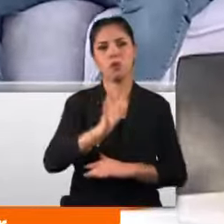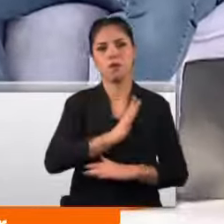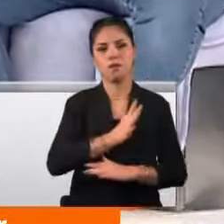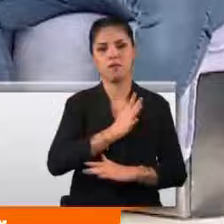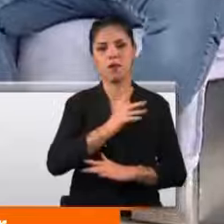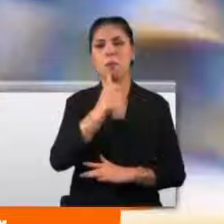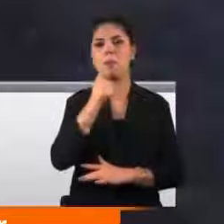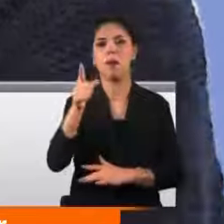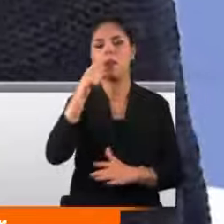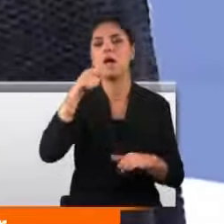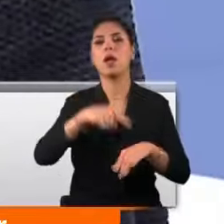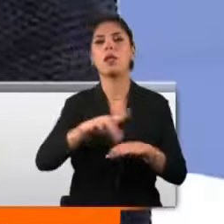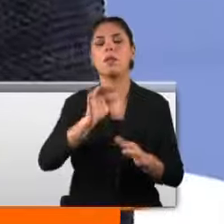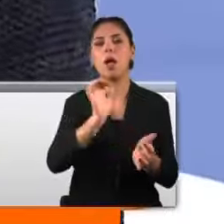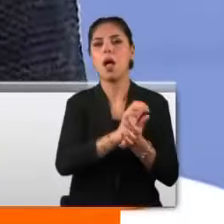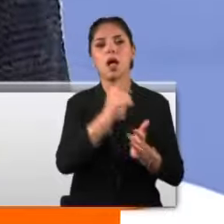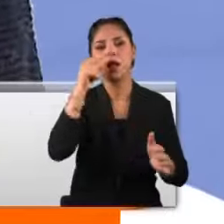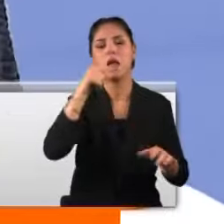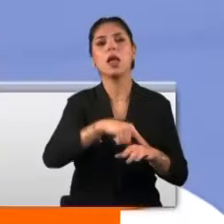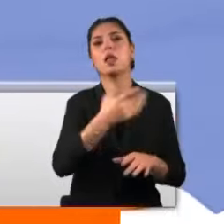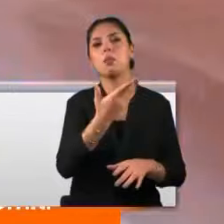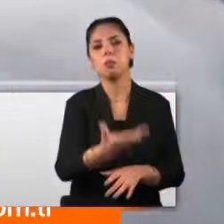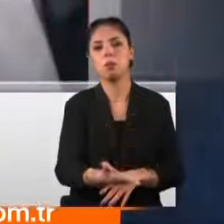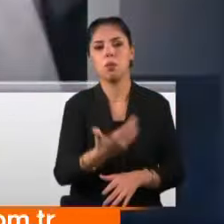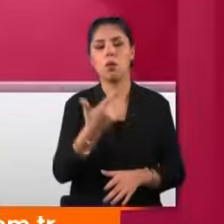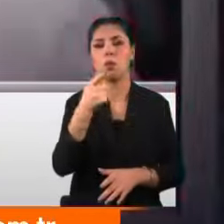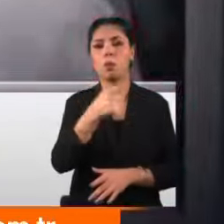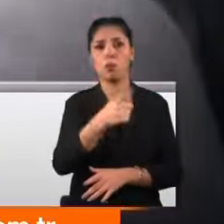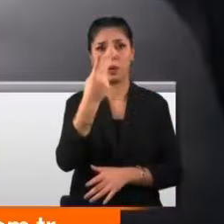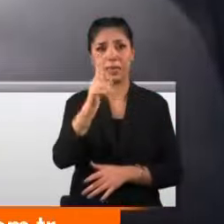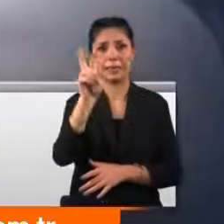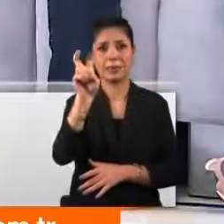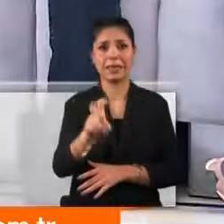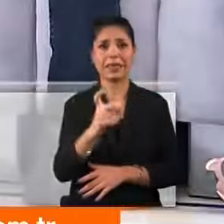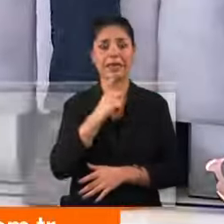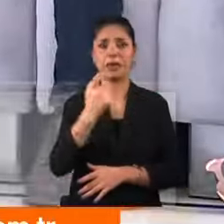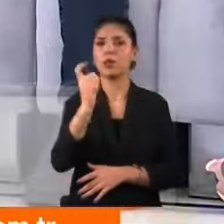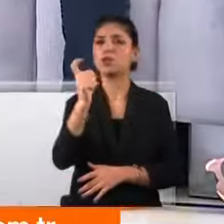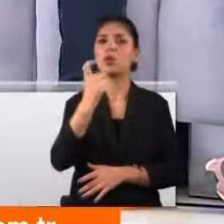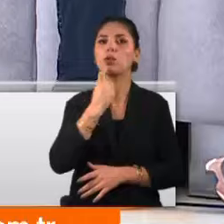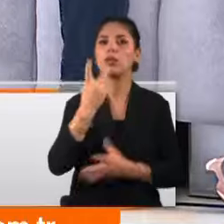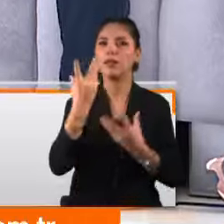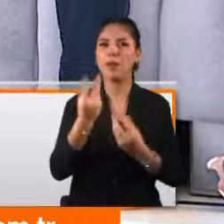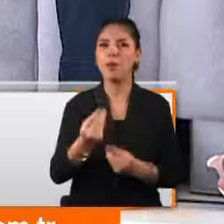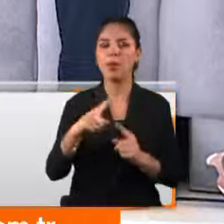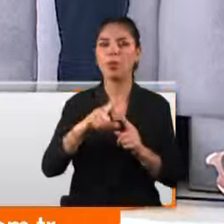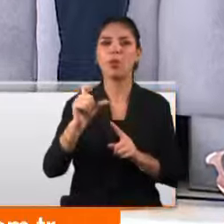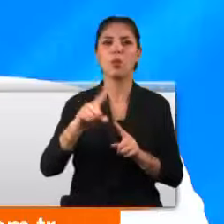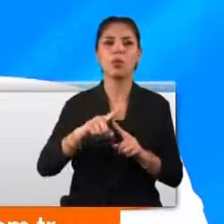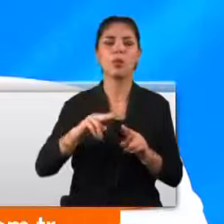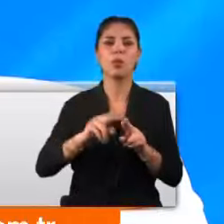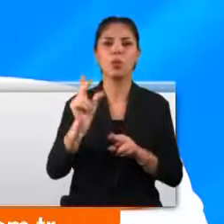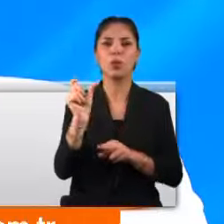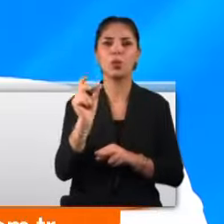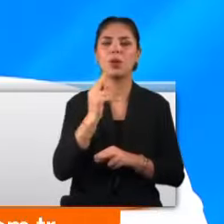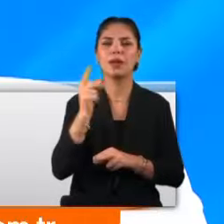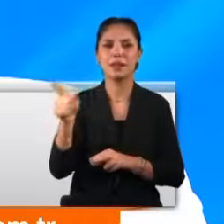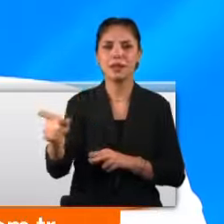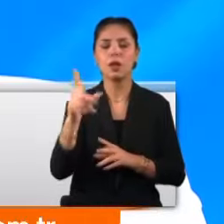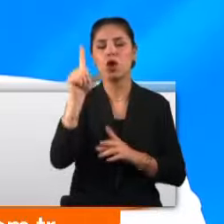Aileye inanmıyorlar. Aileye niye inanmadılar onu bilmiyor. 2008 yılında 9 yaşında olan Tutku Dilara Kayıkçı şüpheli